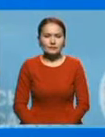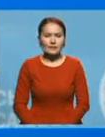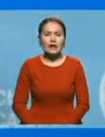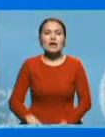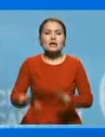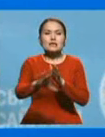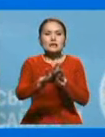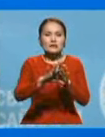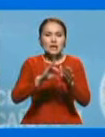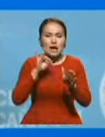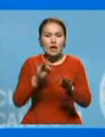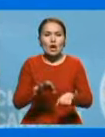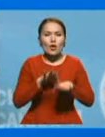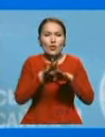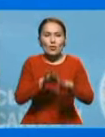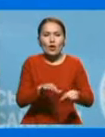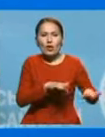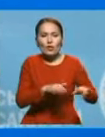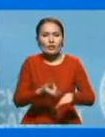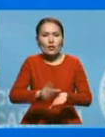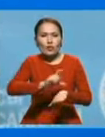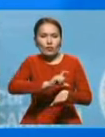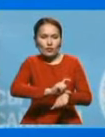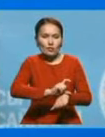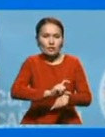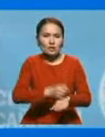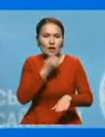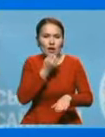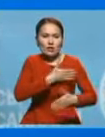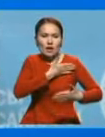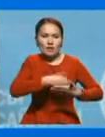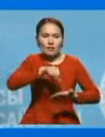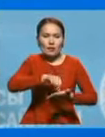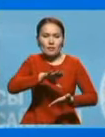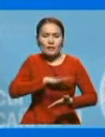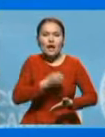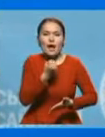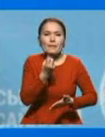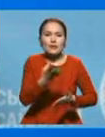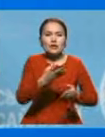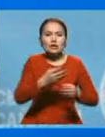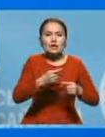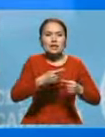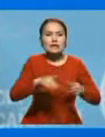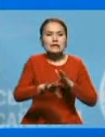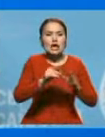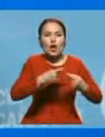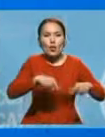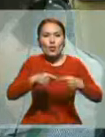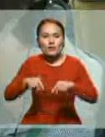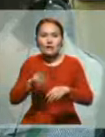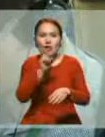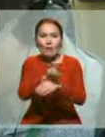Сайлаудың өту барысына қатысты толық есепті біз тек ертең бере аламыз. Дегенмен, бүгін біз бірнеше сайлау учаскесін аралап, бұл сайлаудың ерекше екендігіне көз